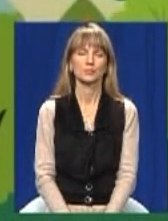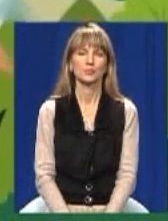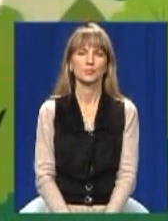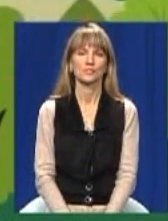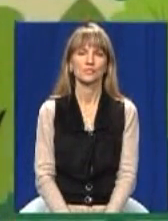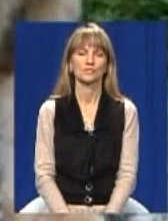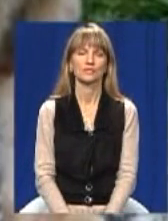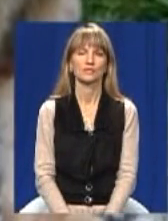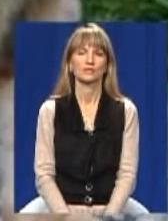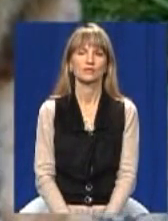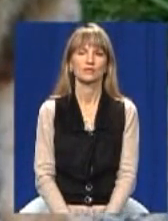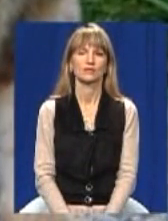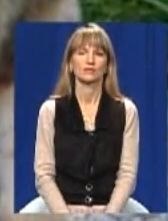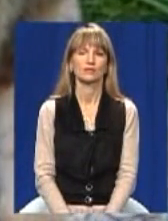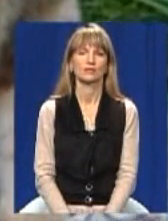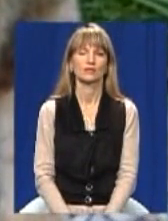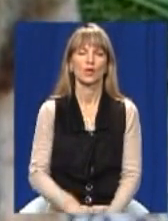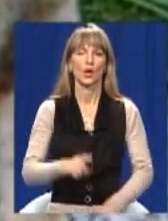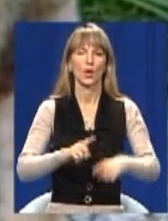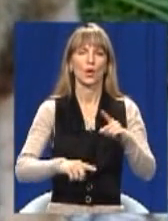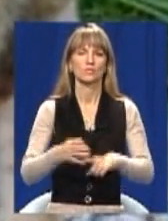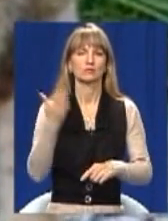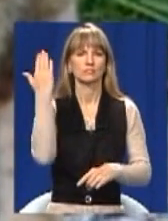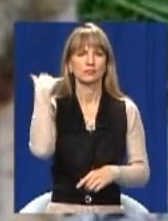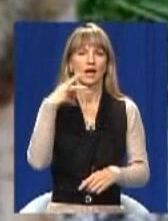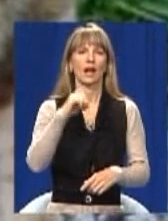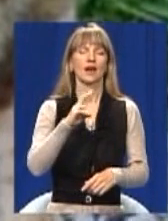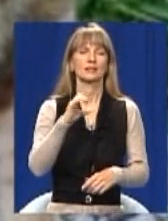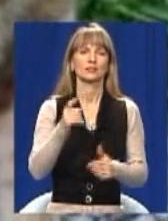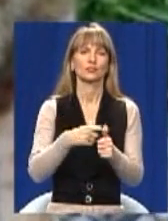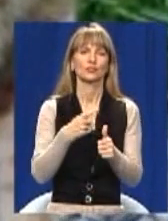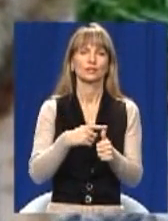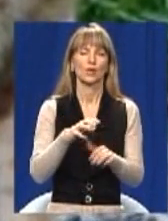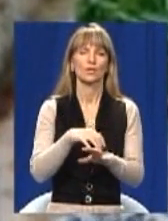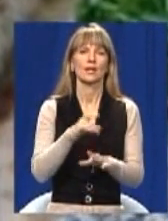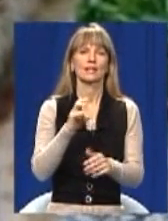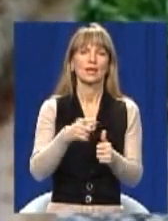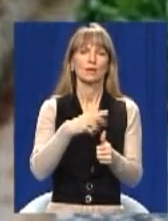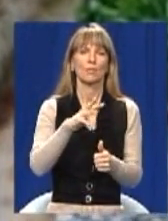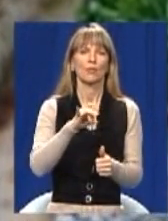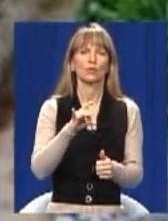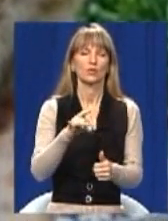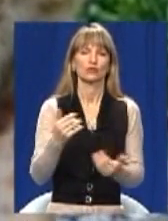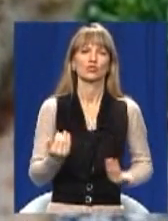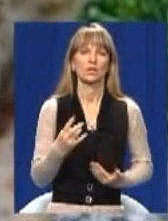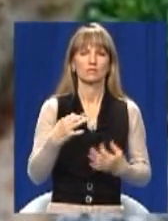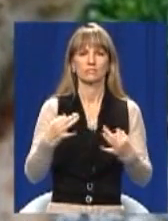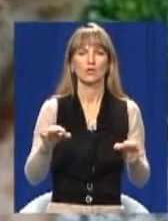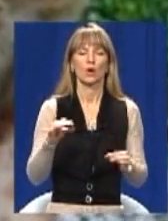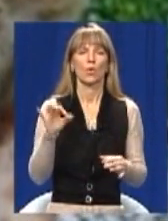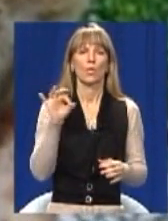Пращуром германського рекса вважають кота на ім'я Мунк. котрий жив на волі у південній